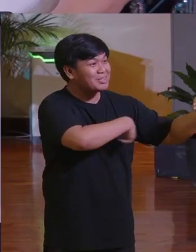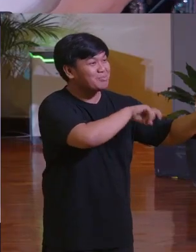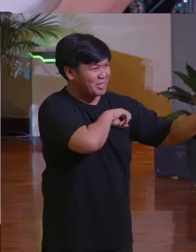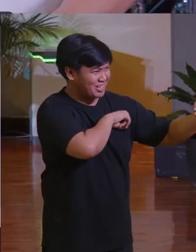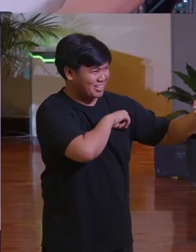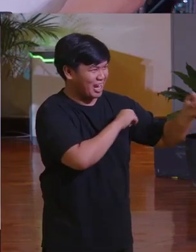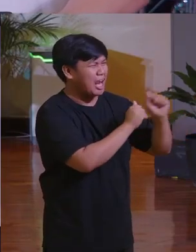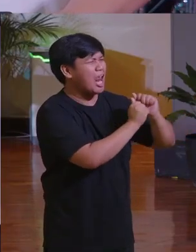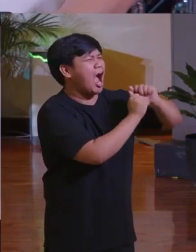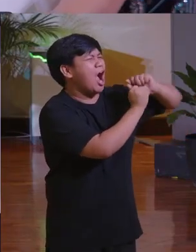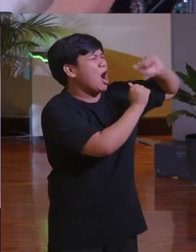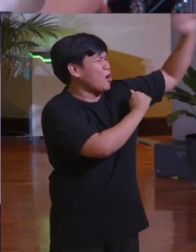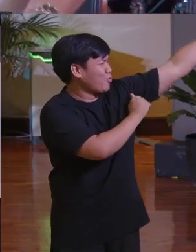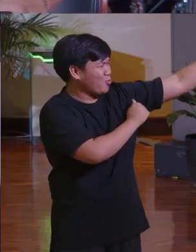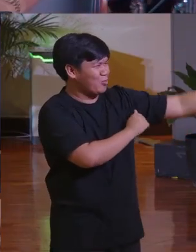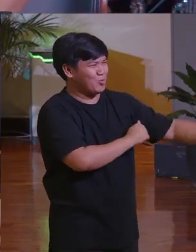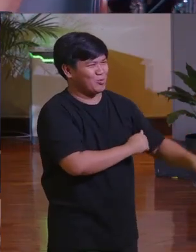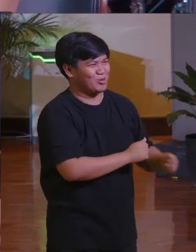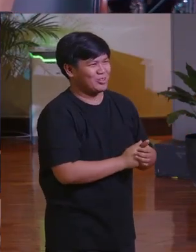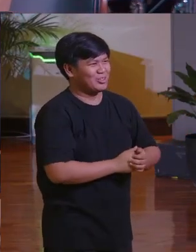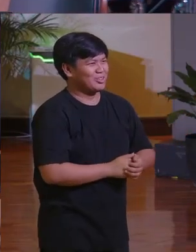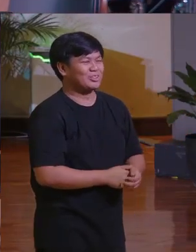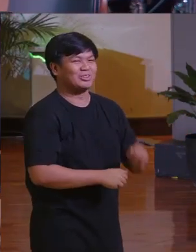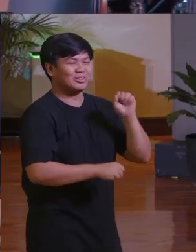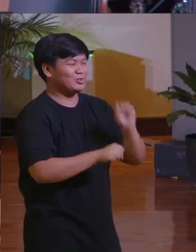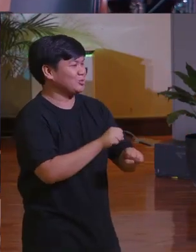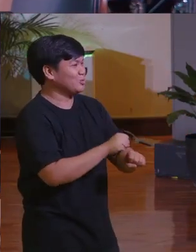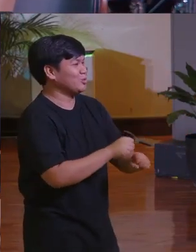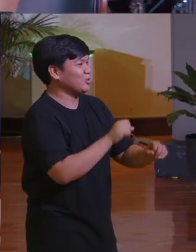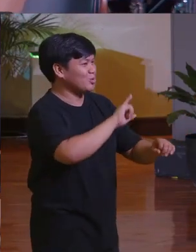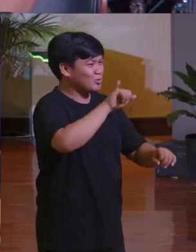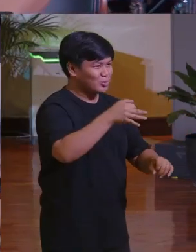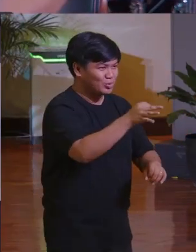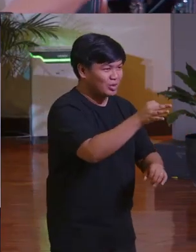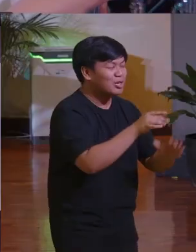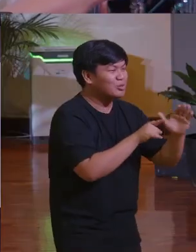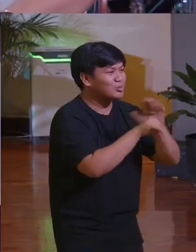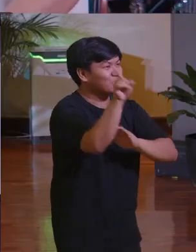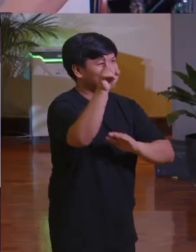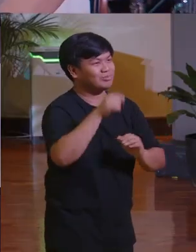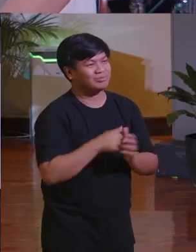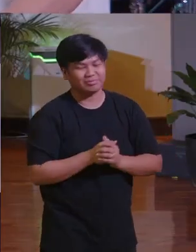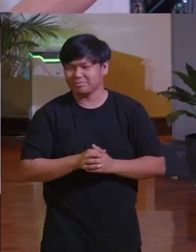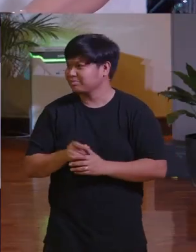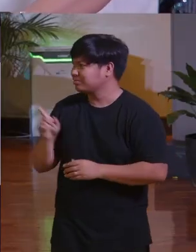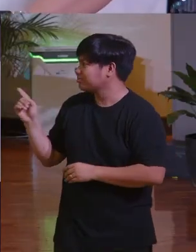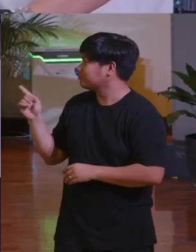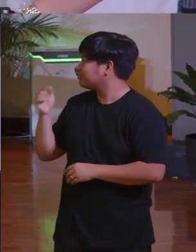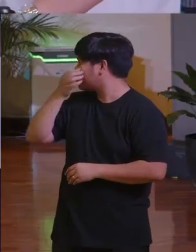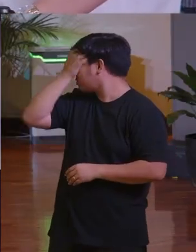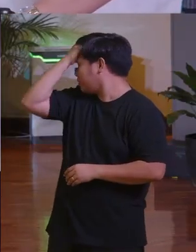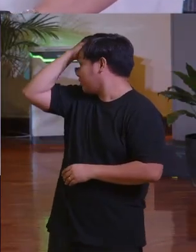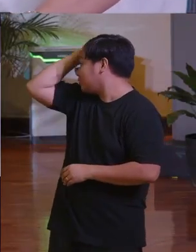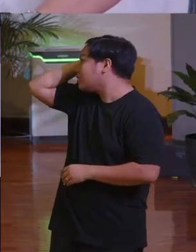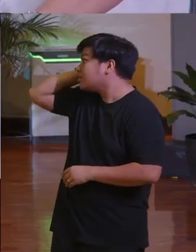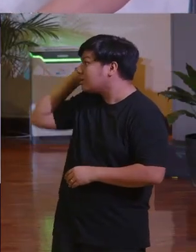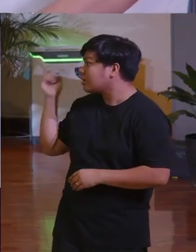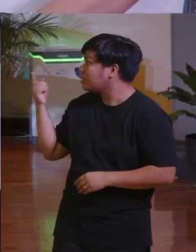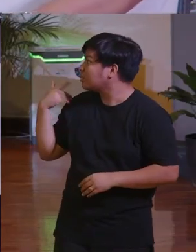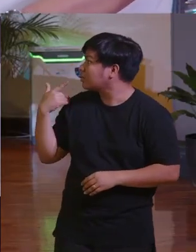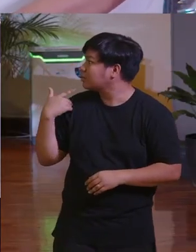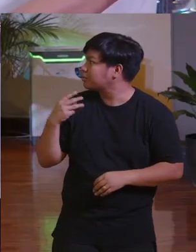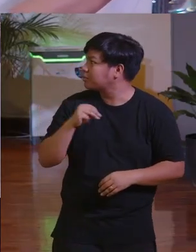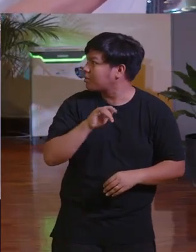Tarshish, away from the presence of the Lord. Saan ba yung Tarshish? Meron tayong mapa, di ba?